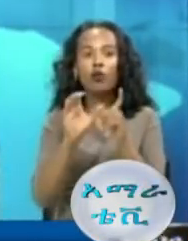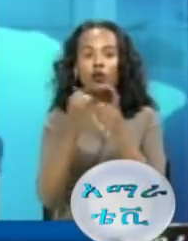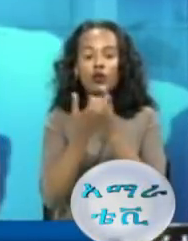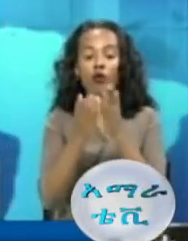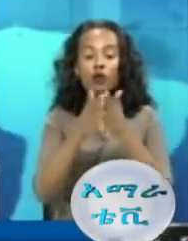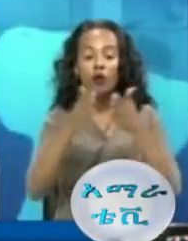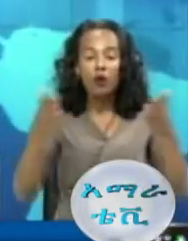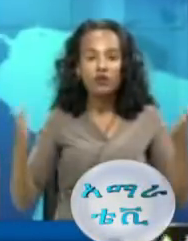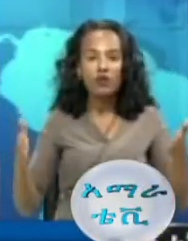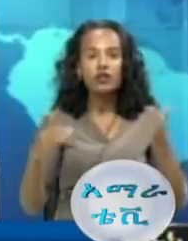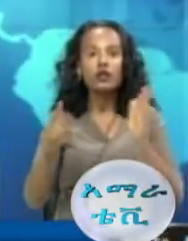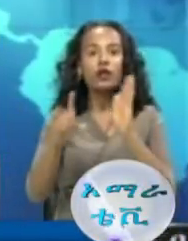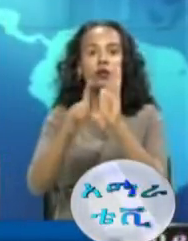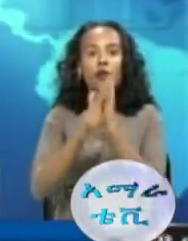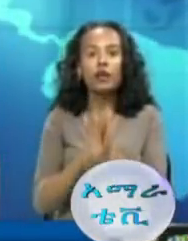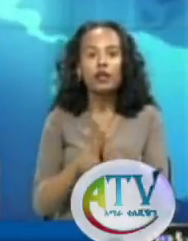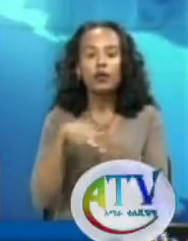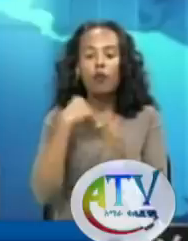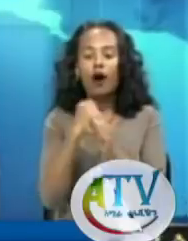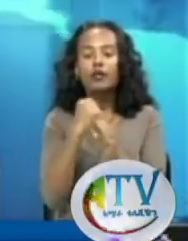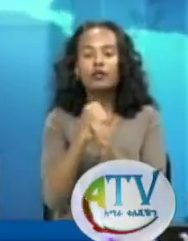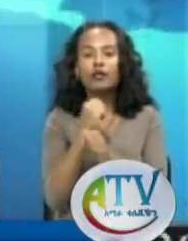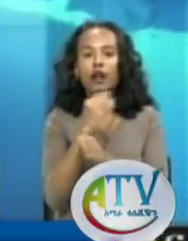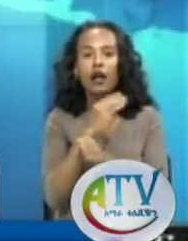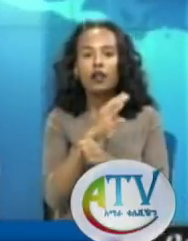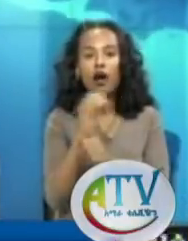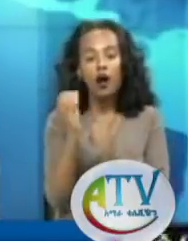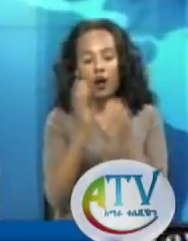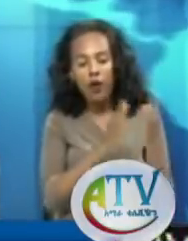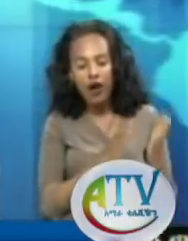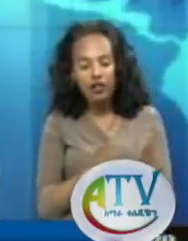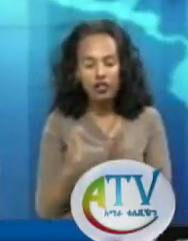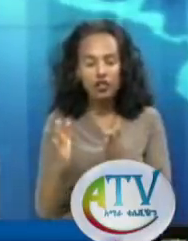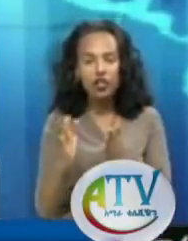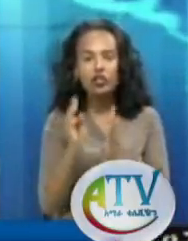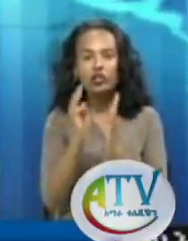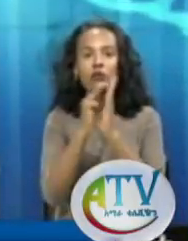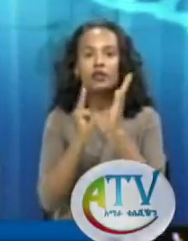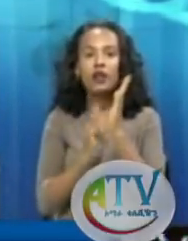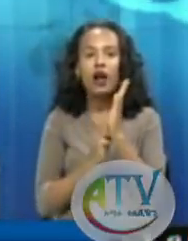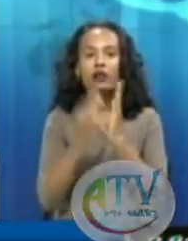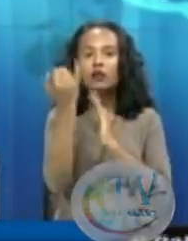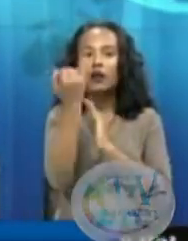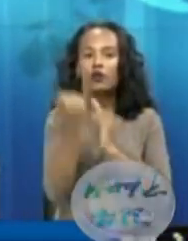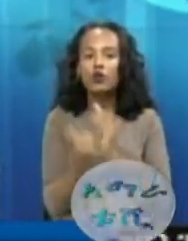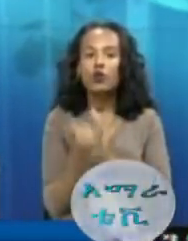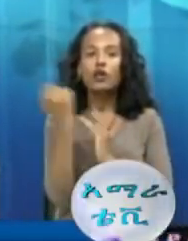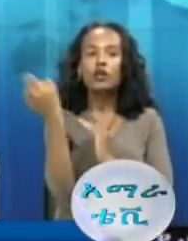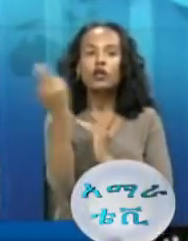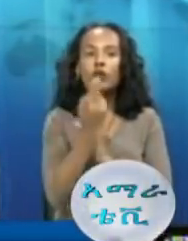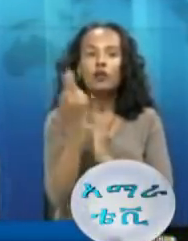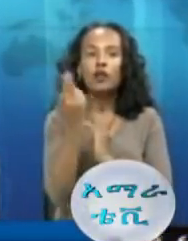ለማስፋት በህግ፣ በአሰራር፣ በአደረጃጀትና በስርዓት ቅርጾ